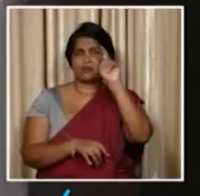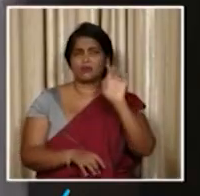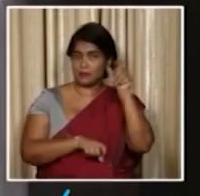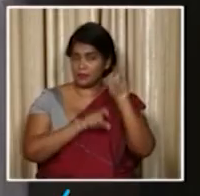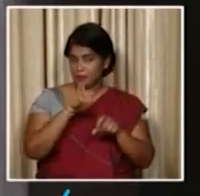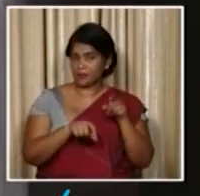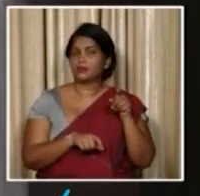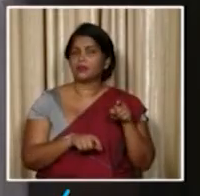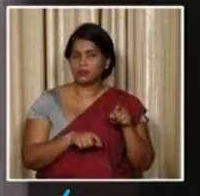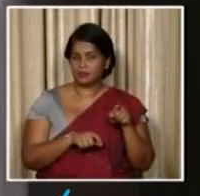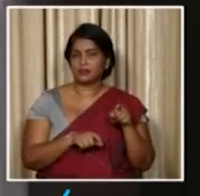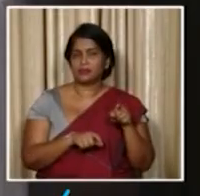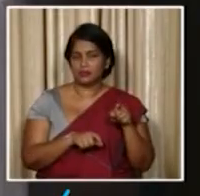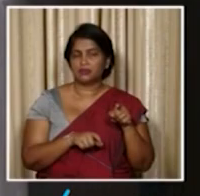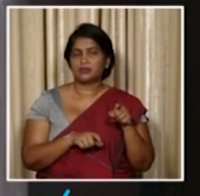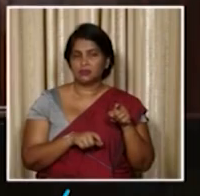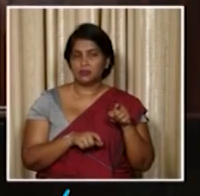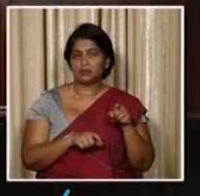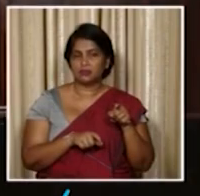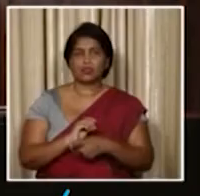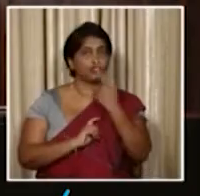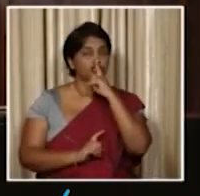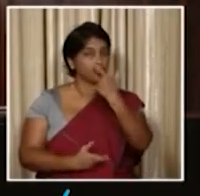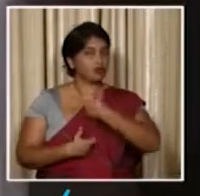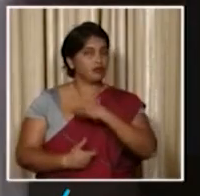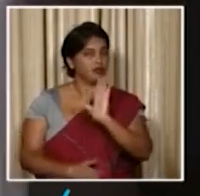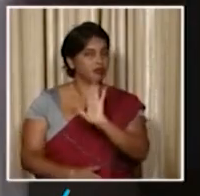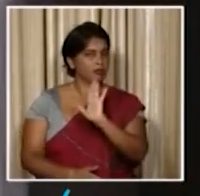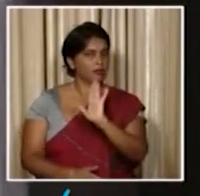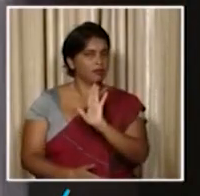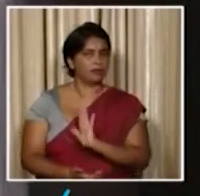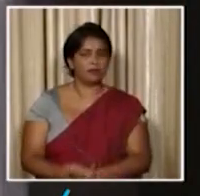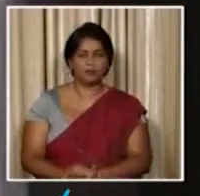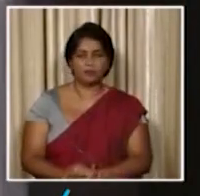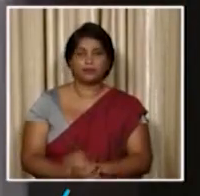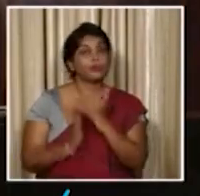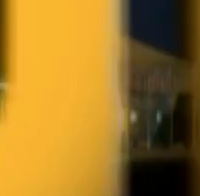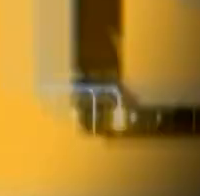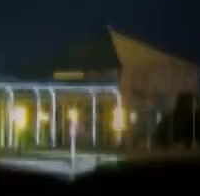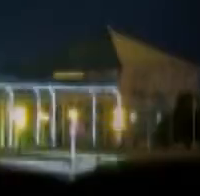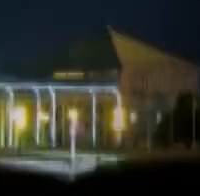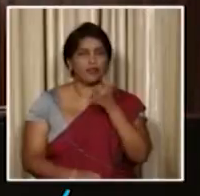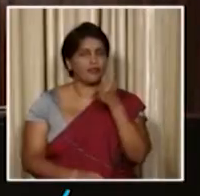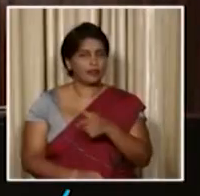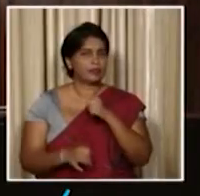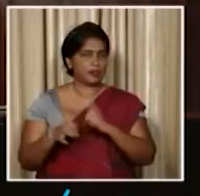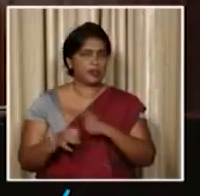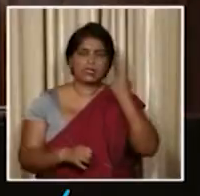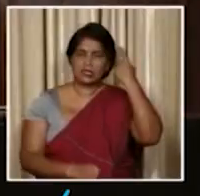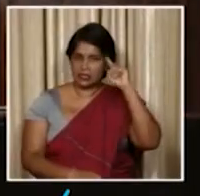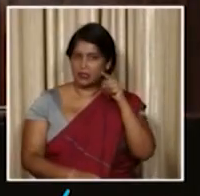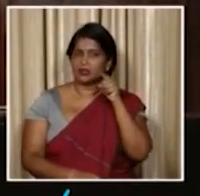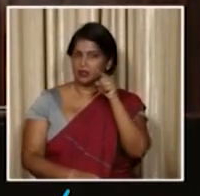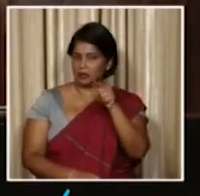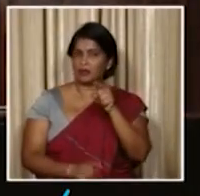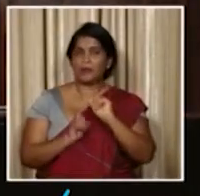මම අහන්න හිටියේ පක්ෂනායකතුමා ප්‍රශ්නේ දැන් වෙන දවසක ඉදිරිපත් කරමු ඔබතුමාගේ කටවහන්න න්‍යාය පත්‍ර කටයුතු කරන්න ඊයේ ඔබතුමා